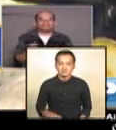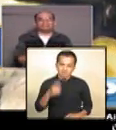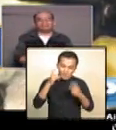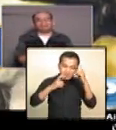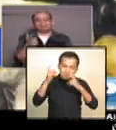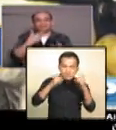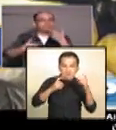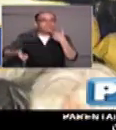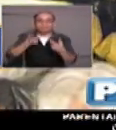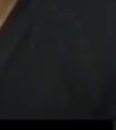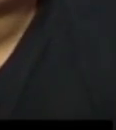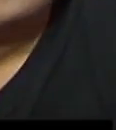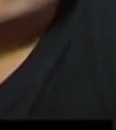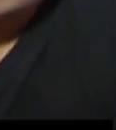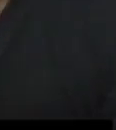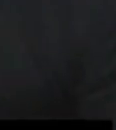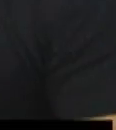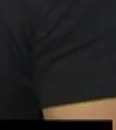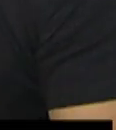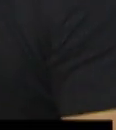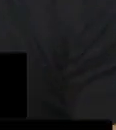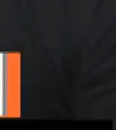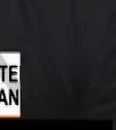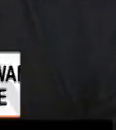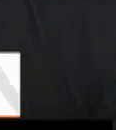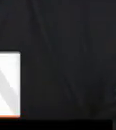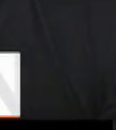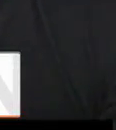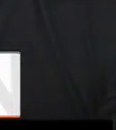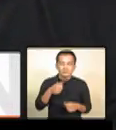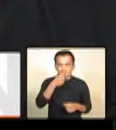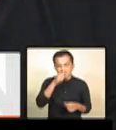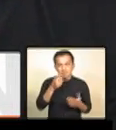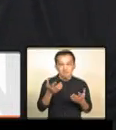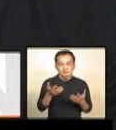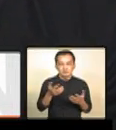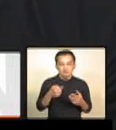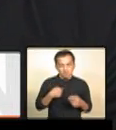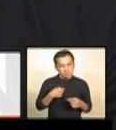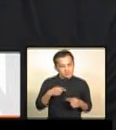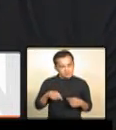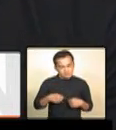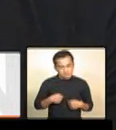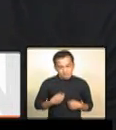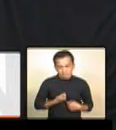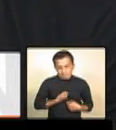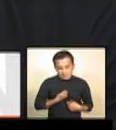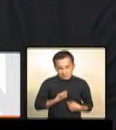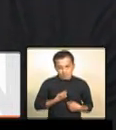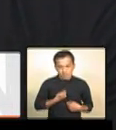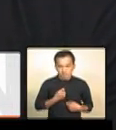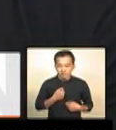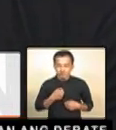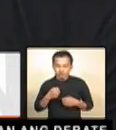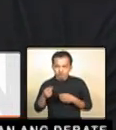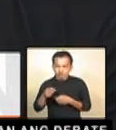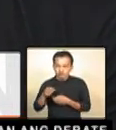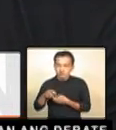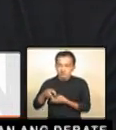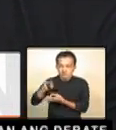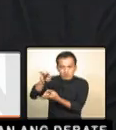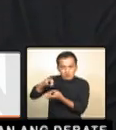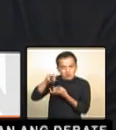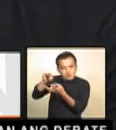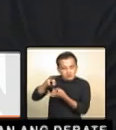medyo animated yung mga candidates. So, I really have to parang portray